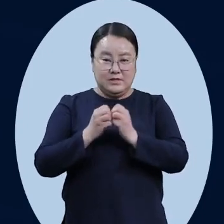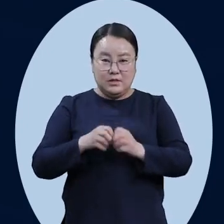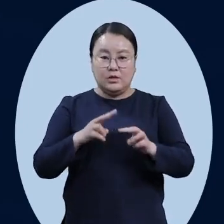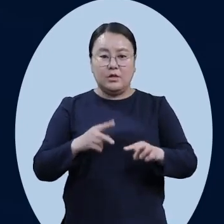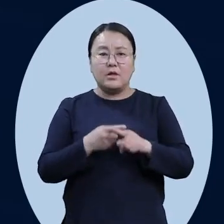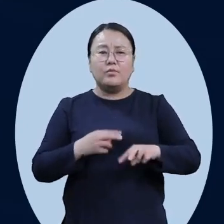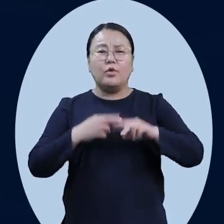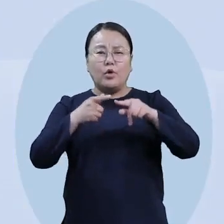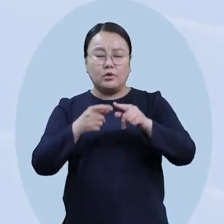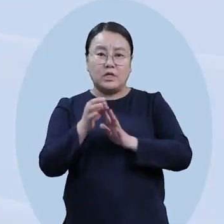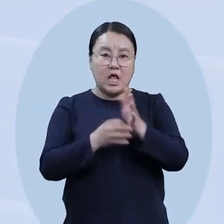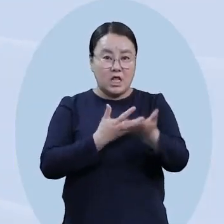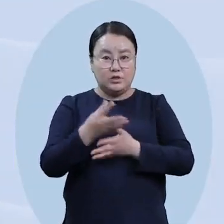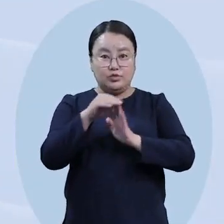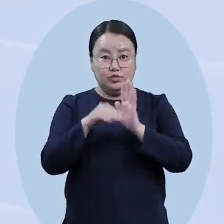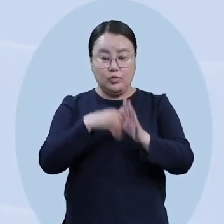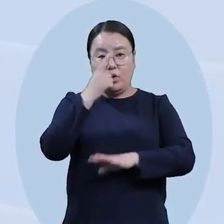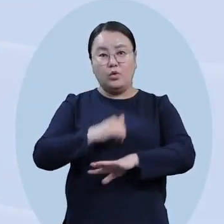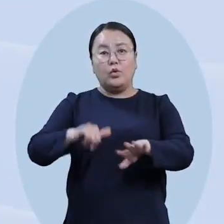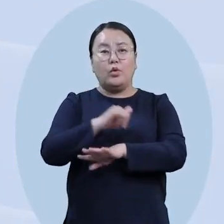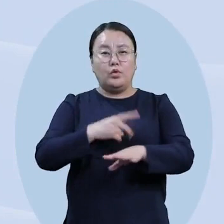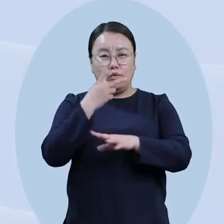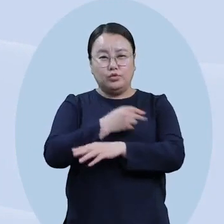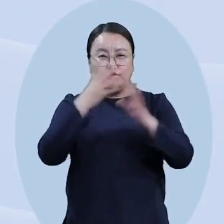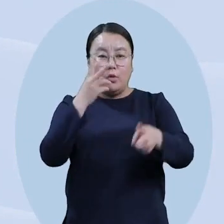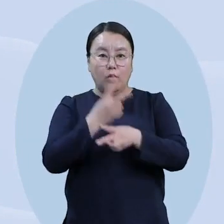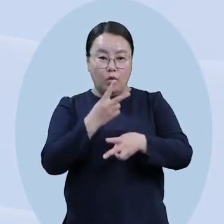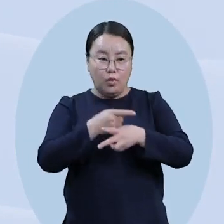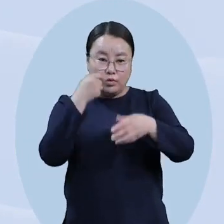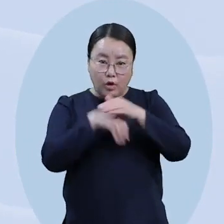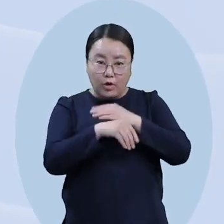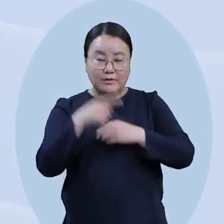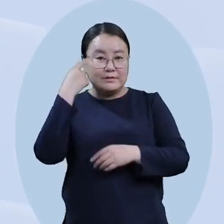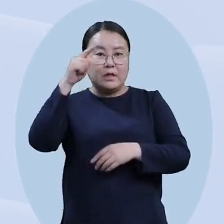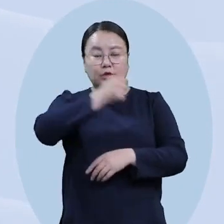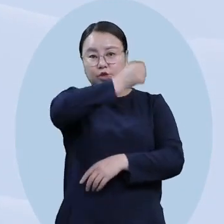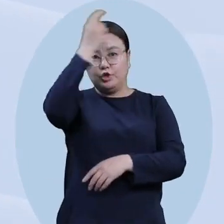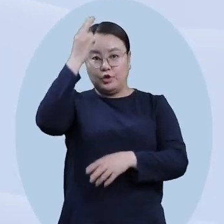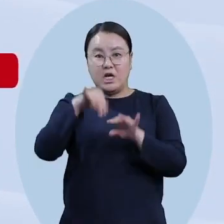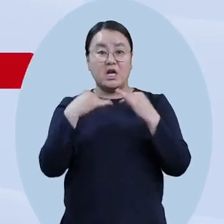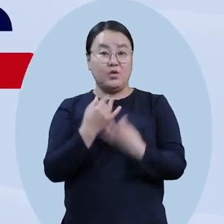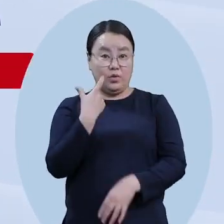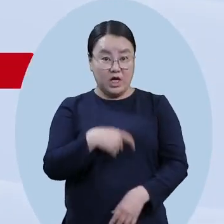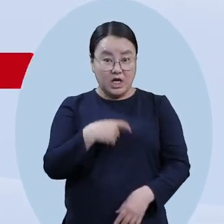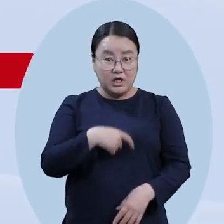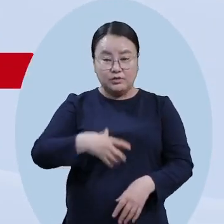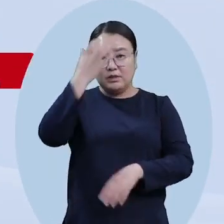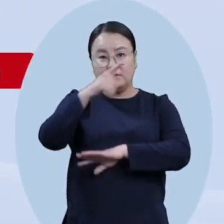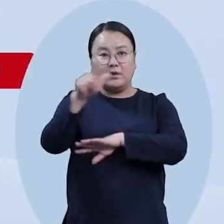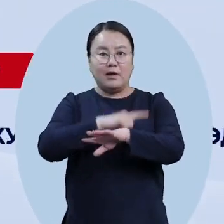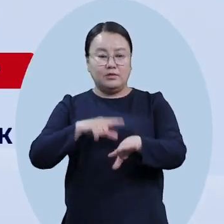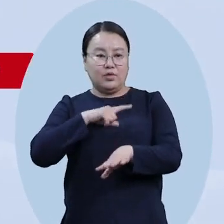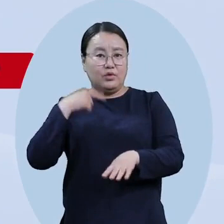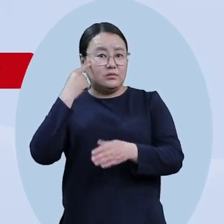төслийг хэлэлцэх журам. Монгол улсын үндсэн хуульд нэмэлт өөрчлөлт оруулах санаачлагыг ерөнхийлөгч, улсын хурлын гишүүн, засгийн